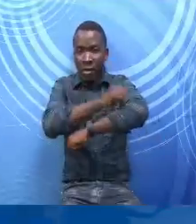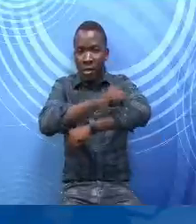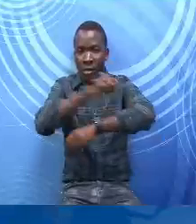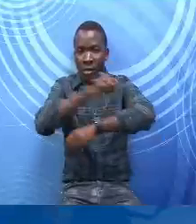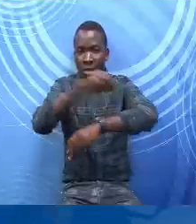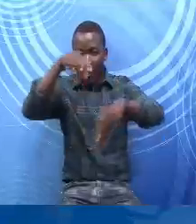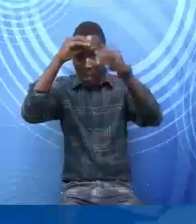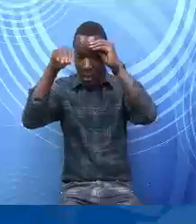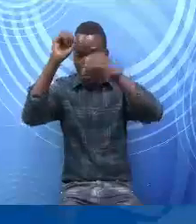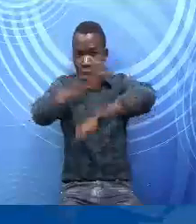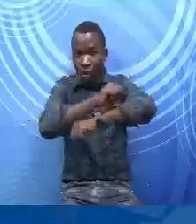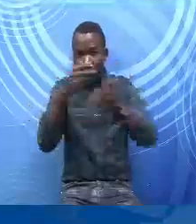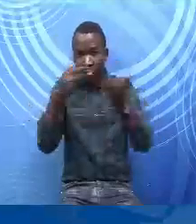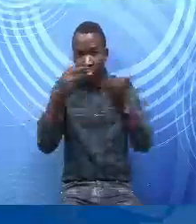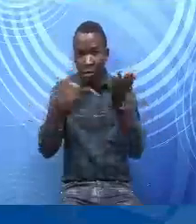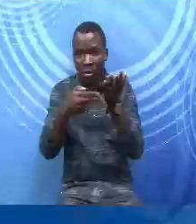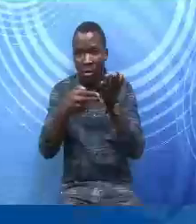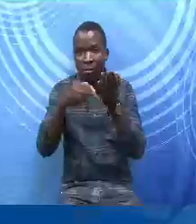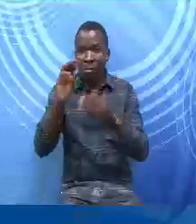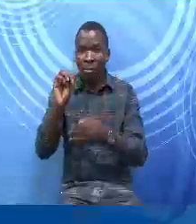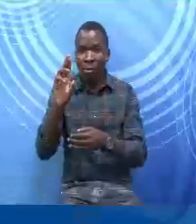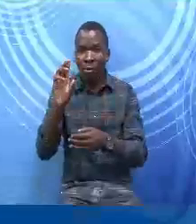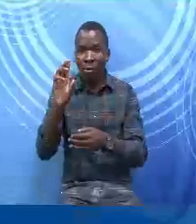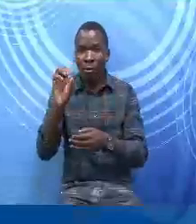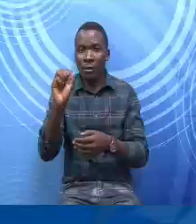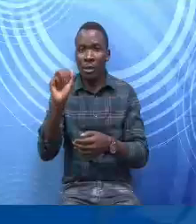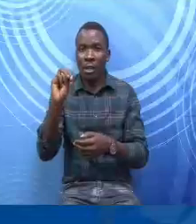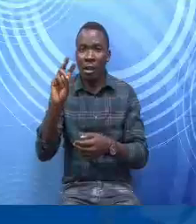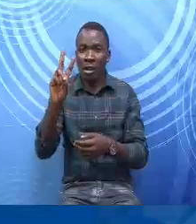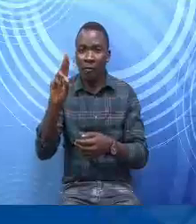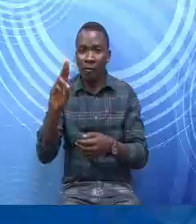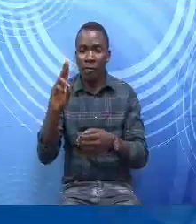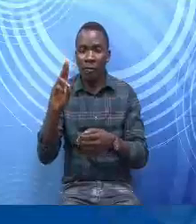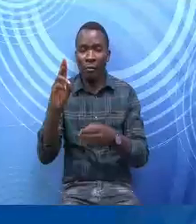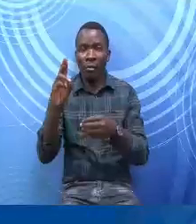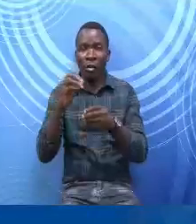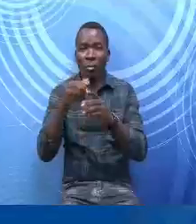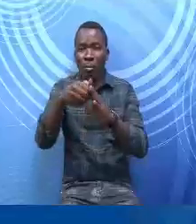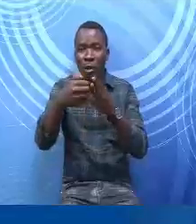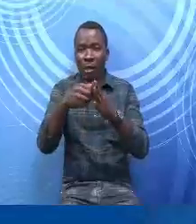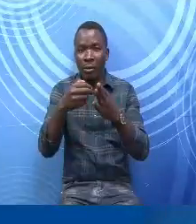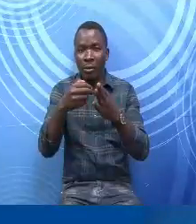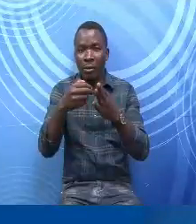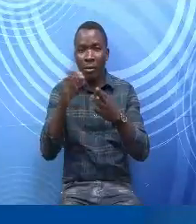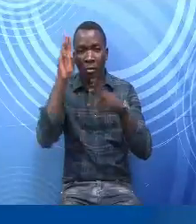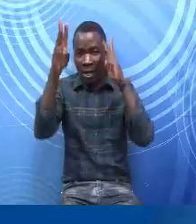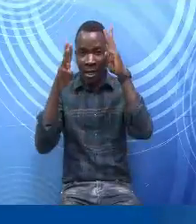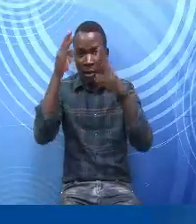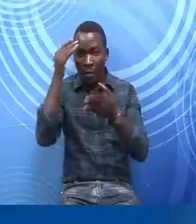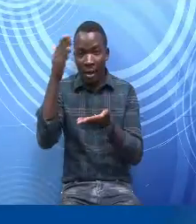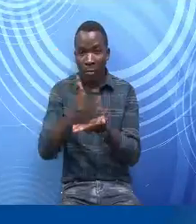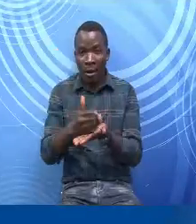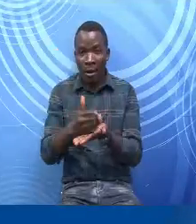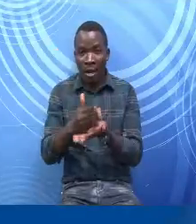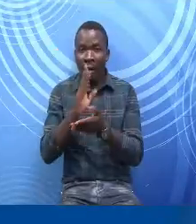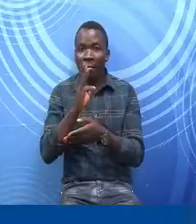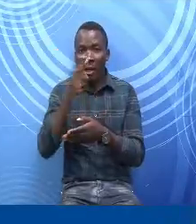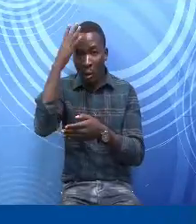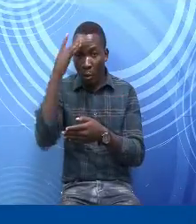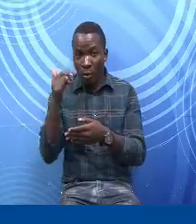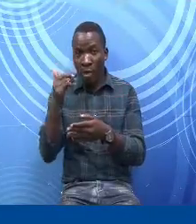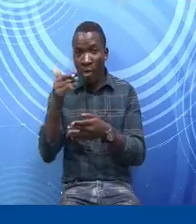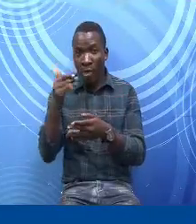ry'imyuga n'ubumenyingiro rya Musanvu riri mu murenge wa Kibungo mu karere ka Ngoma bahangayikishijwe n'uko bafungiwe amazi kubera ngo umwenda ikigo kibereye